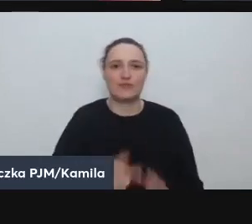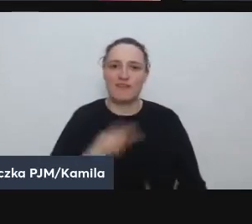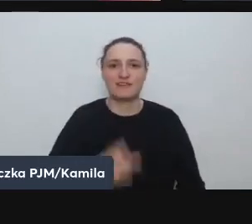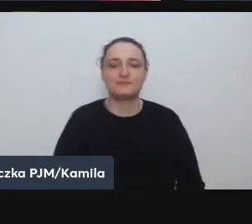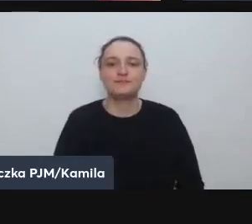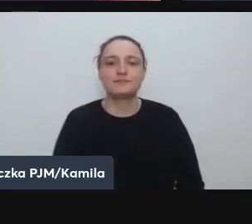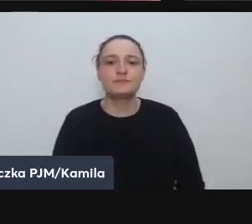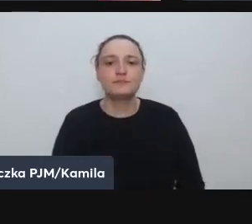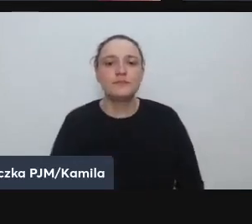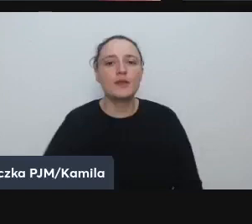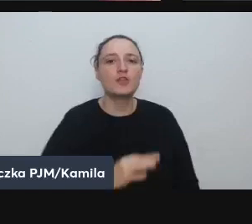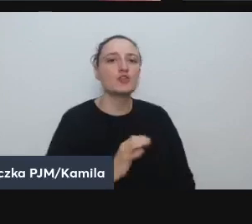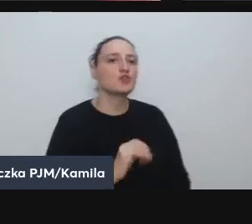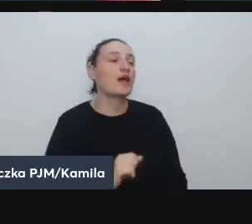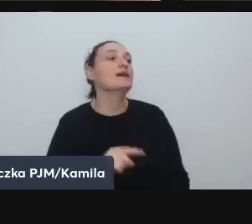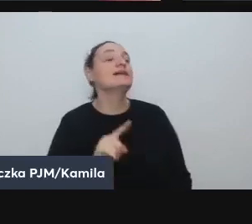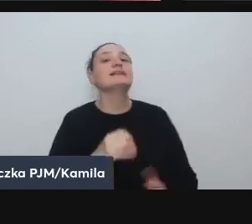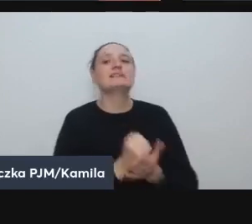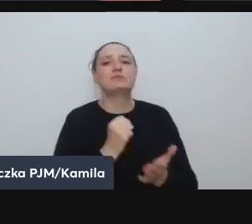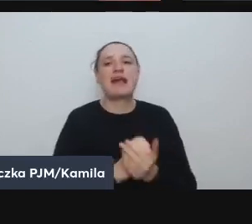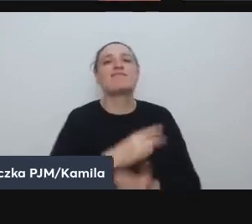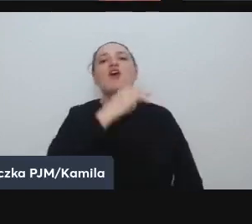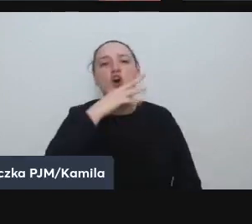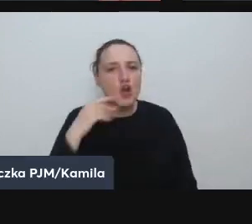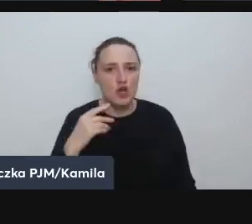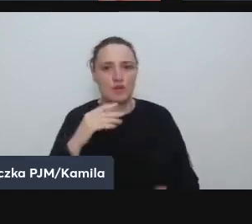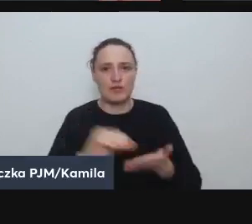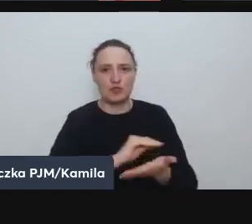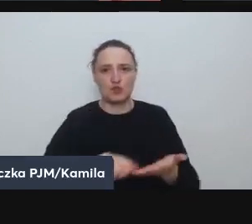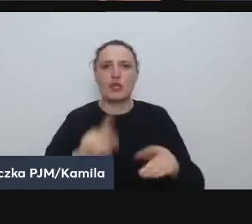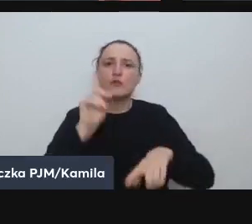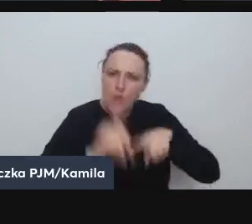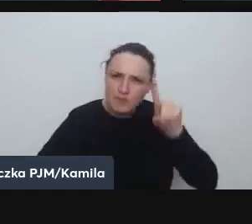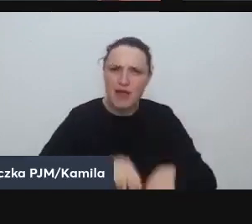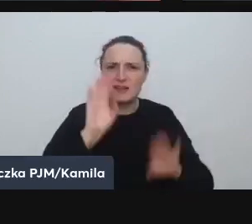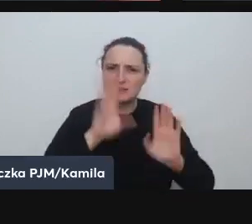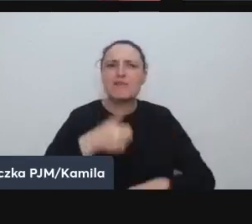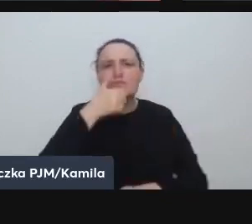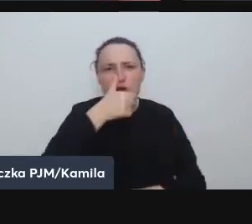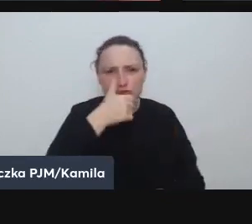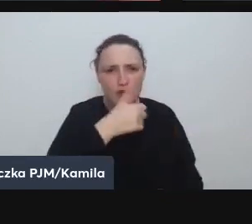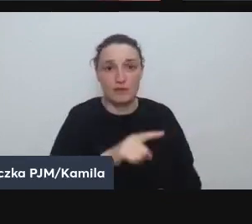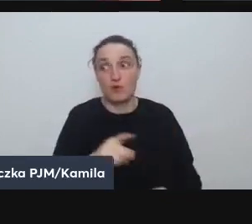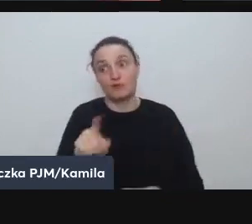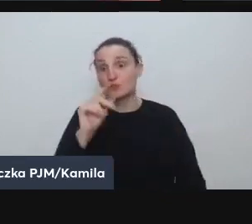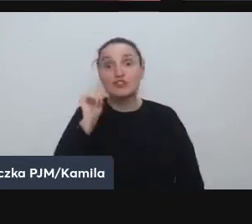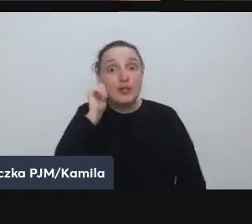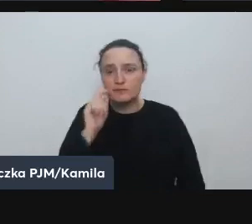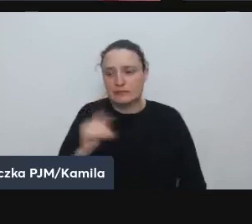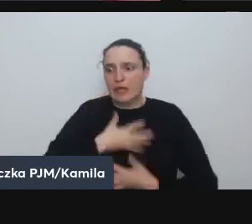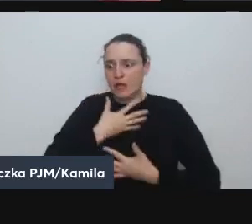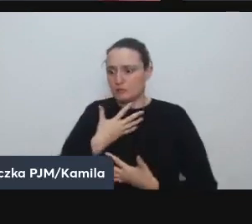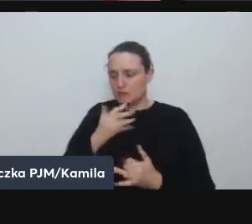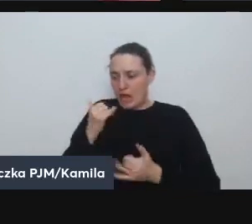ważna ta uspokajajka o tym kolorze, że ten brązowy jest normalny, szczególnie na początku, bo to bywa bardzo duże zaskoczenie.